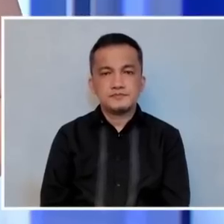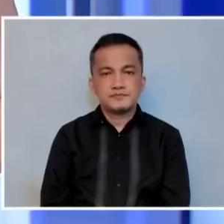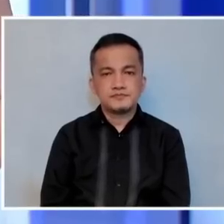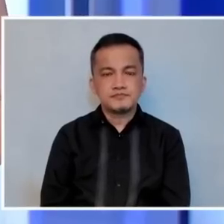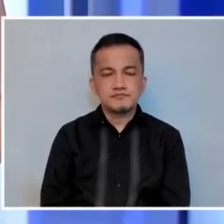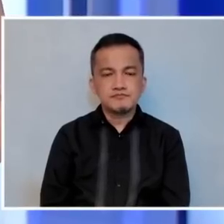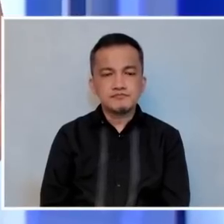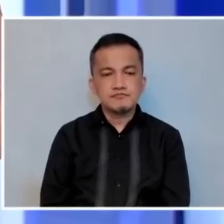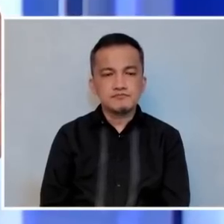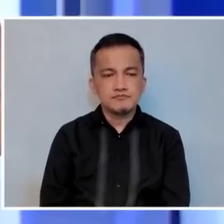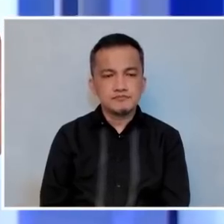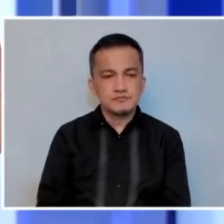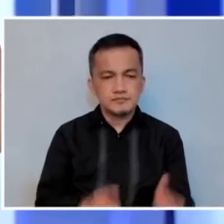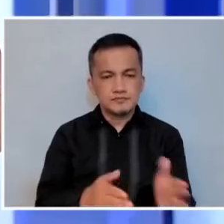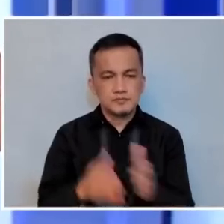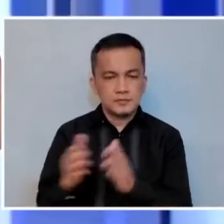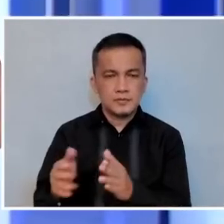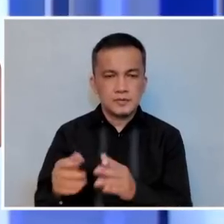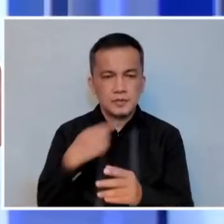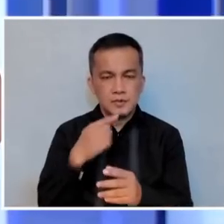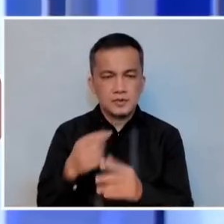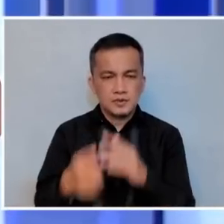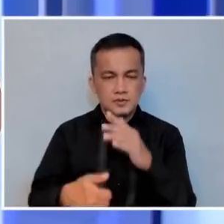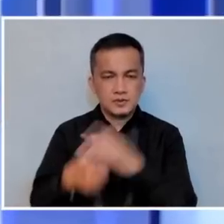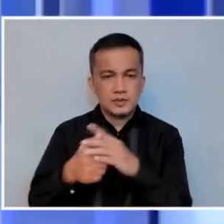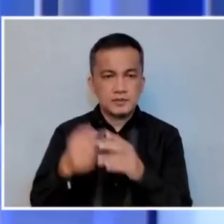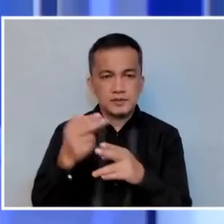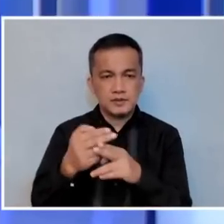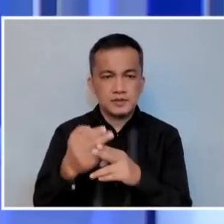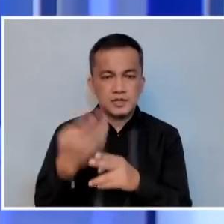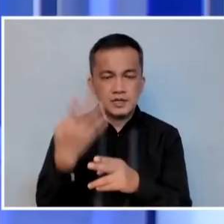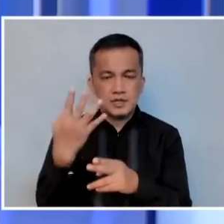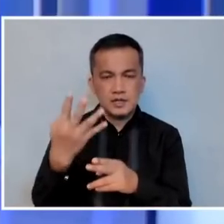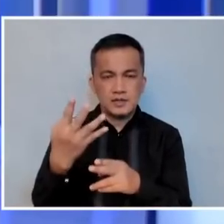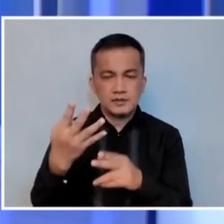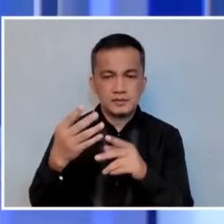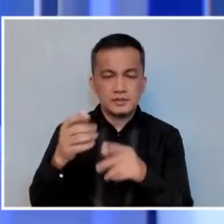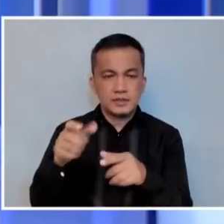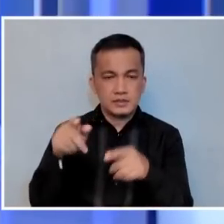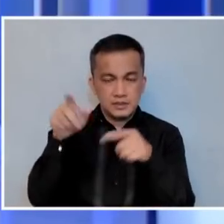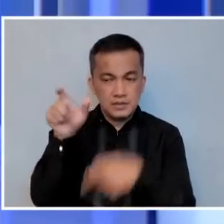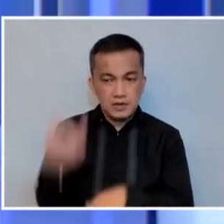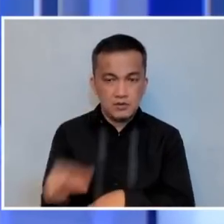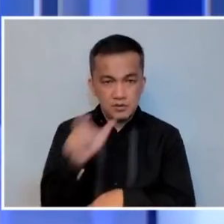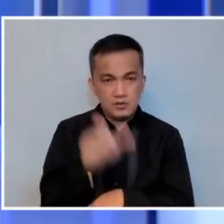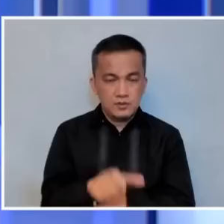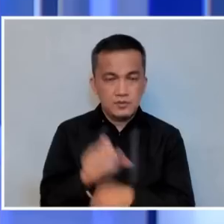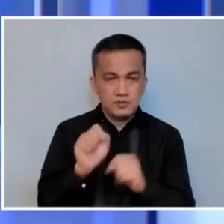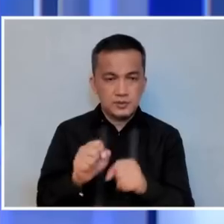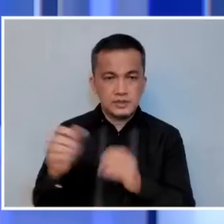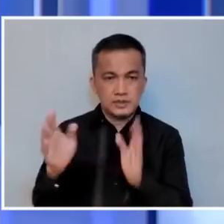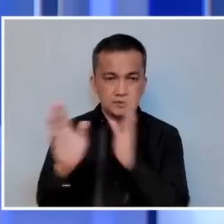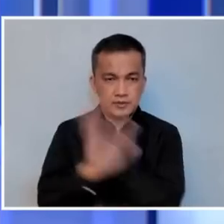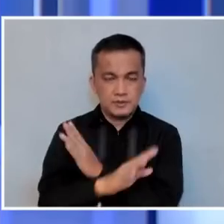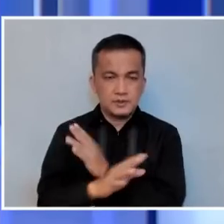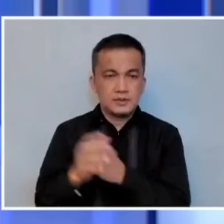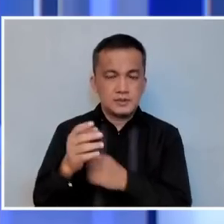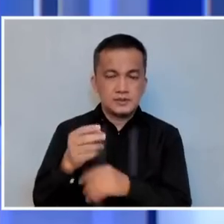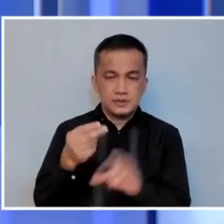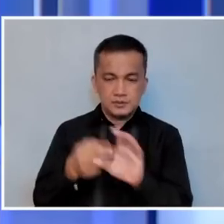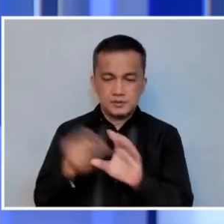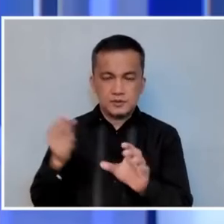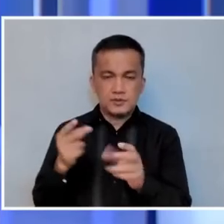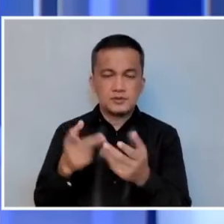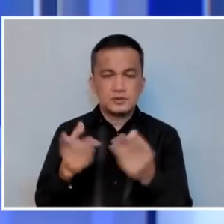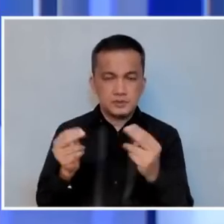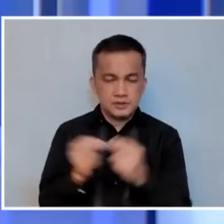Sa ibang balita naman, lumutang ang pangalan ng apat na personalidad na posibleng maging kapalit ng nagbitiw sa